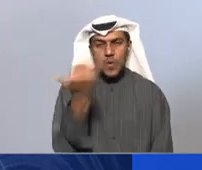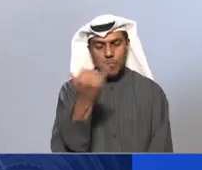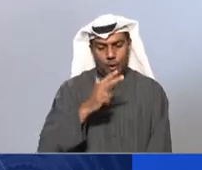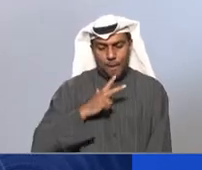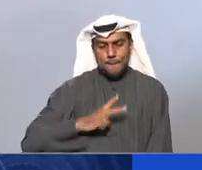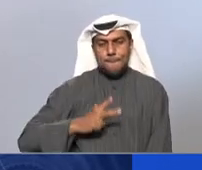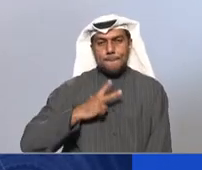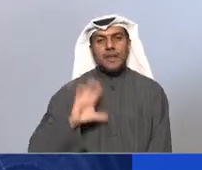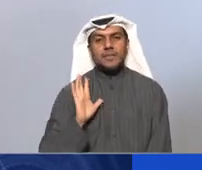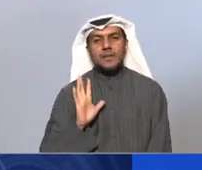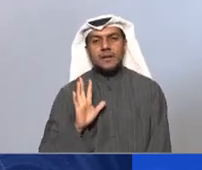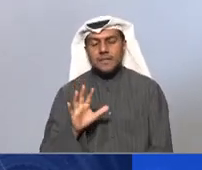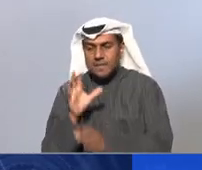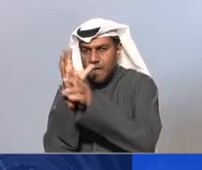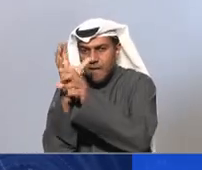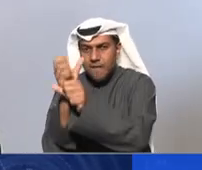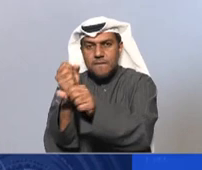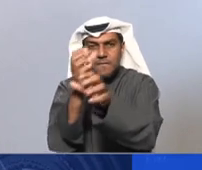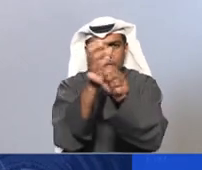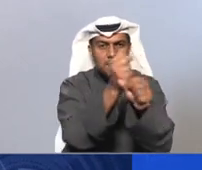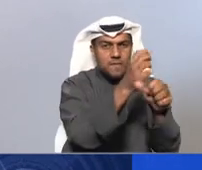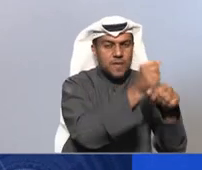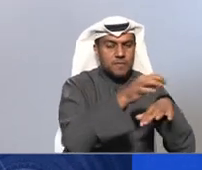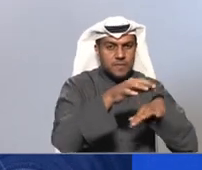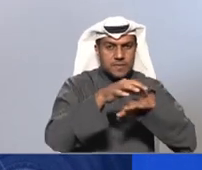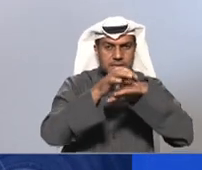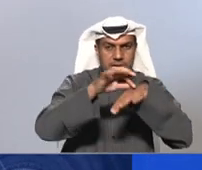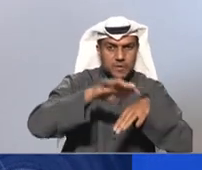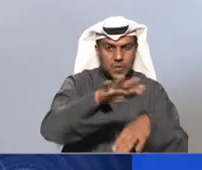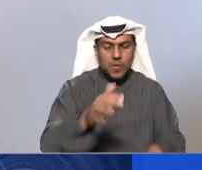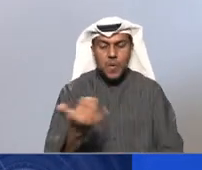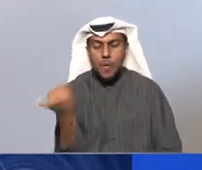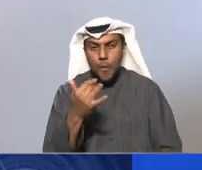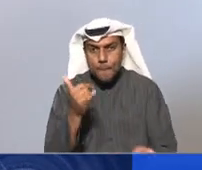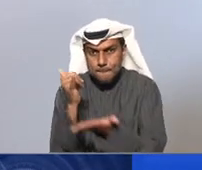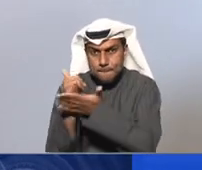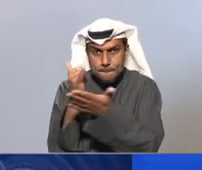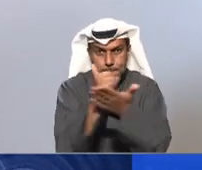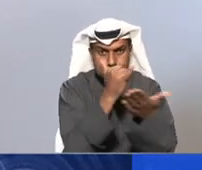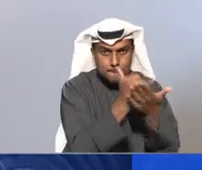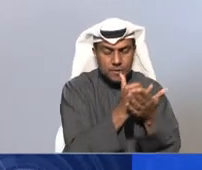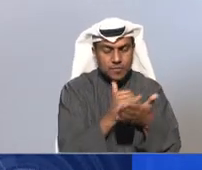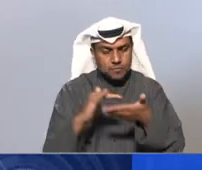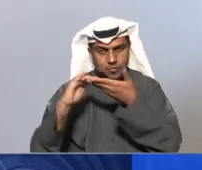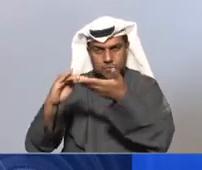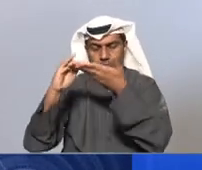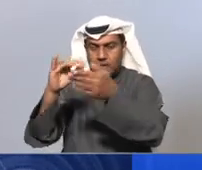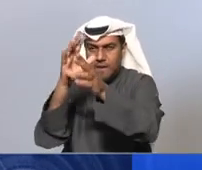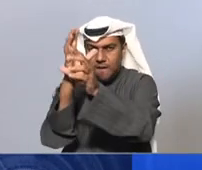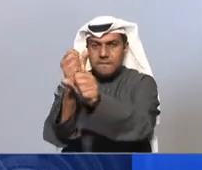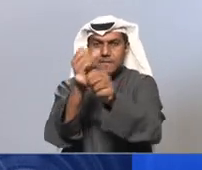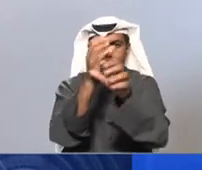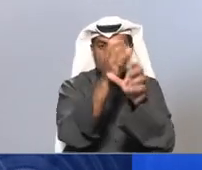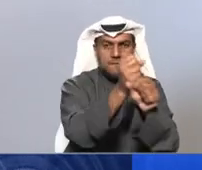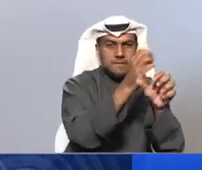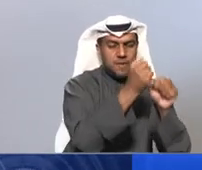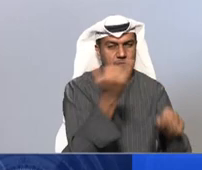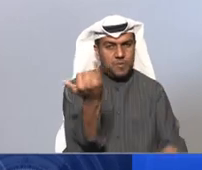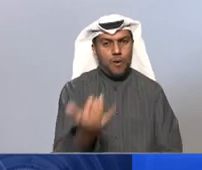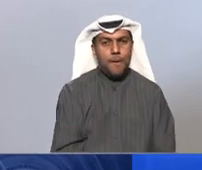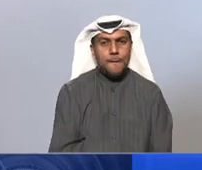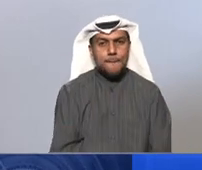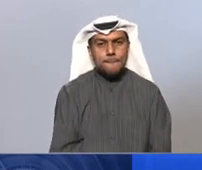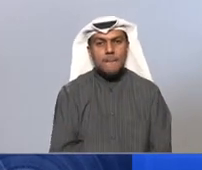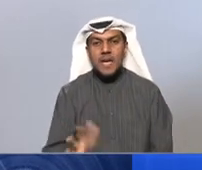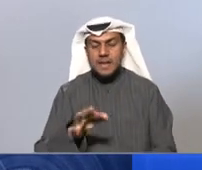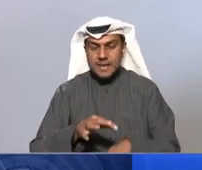والمسؤولين دائما في زيارات مستمرة وتقييمية للوقوف على احتياجات من يتم